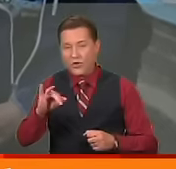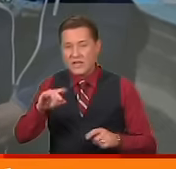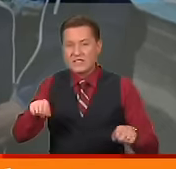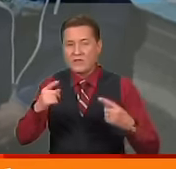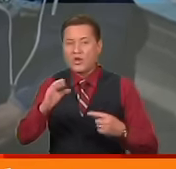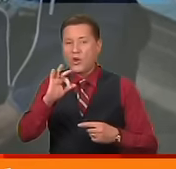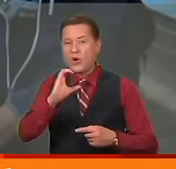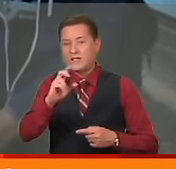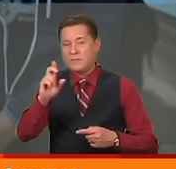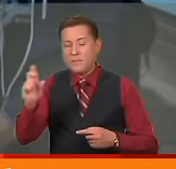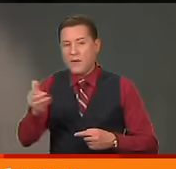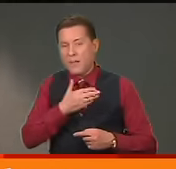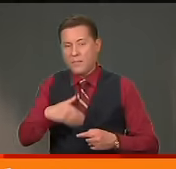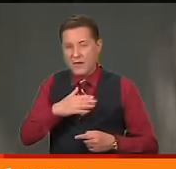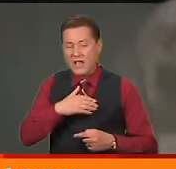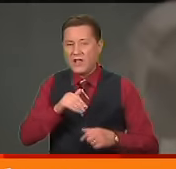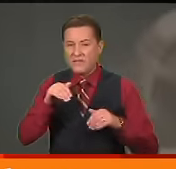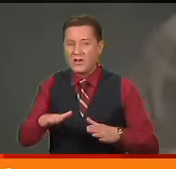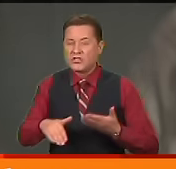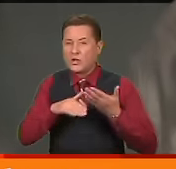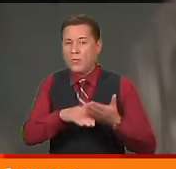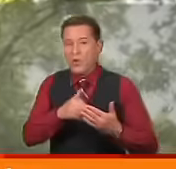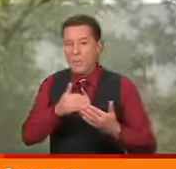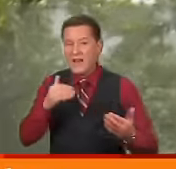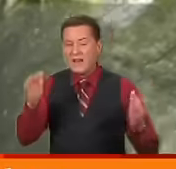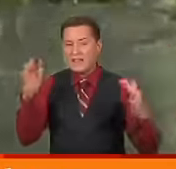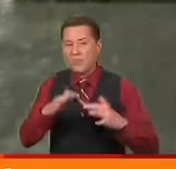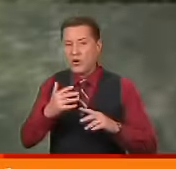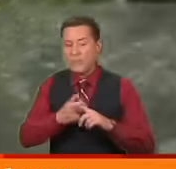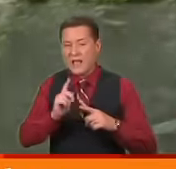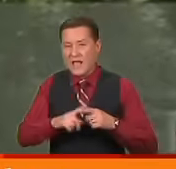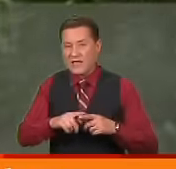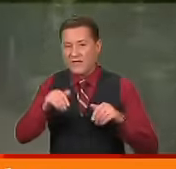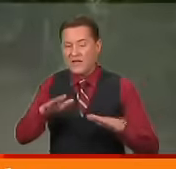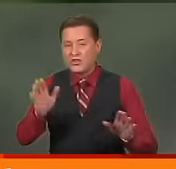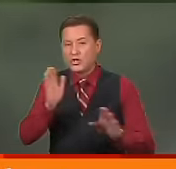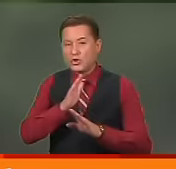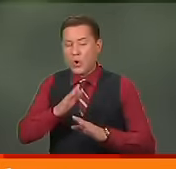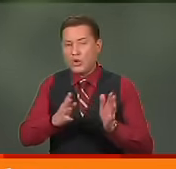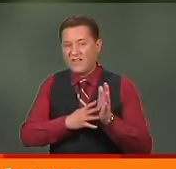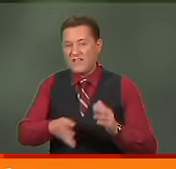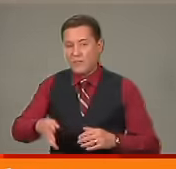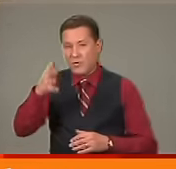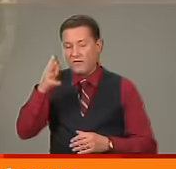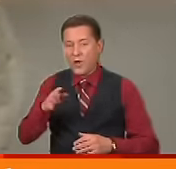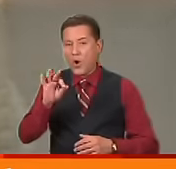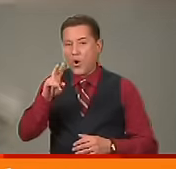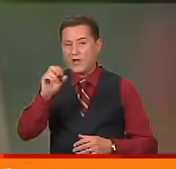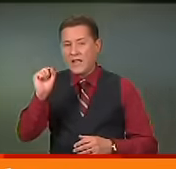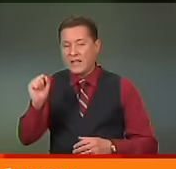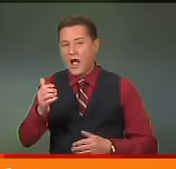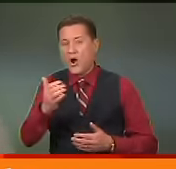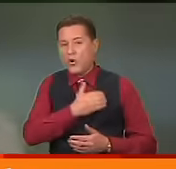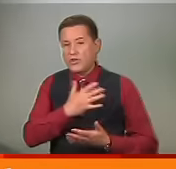Ми взялися допомогти. І от перед зборами, які вирішать долю дев'ятиповерхівки, Олена хоче